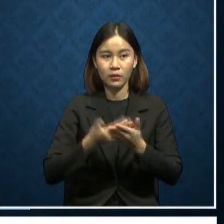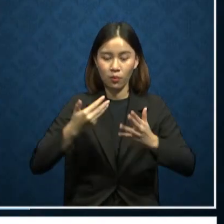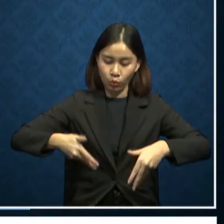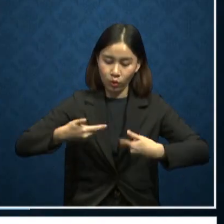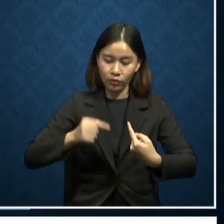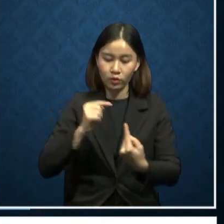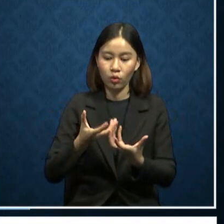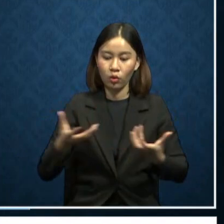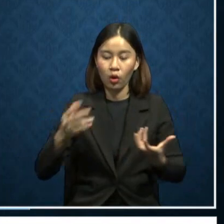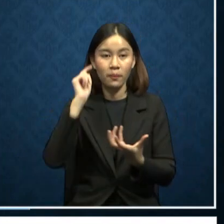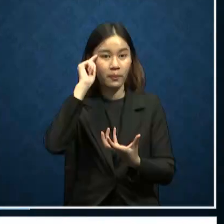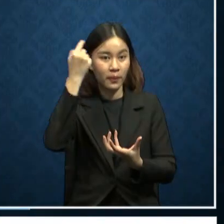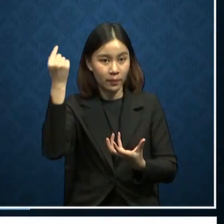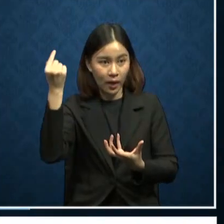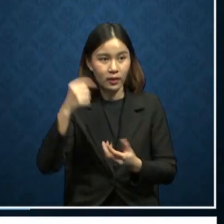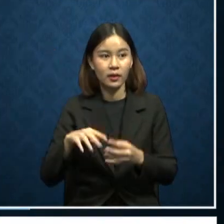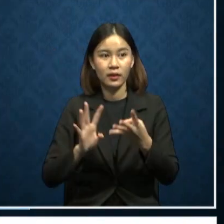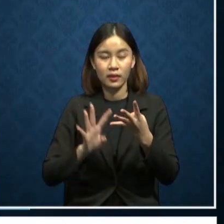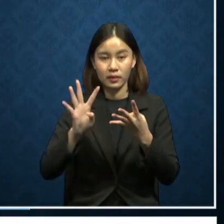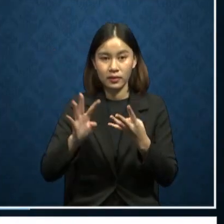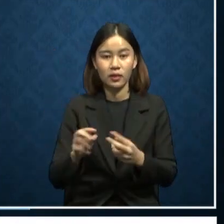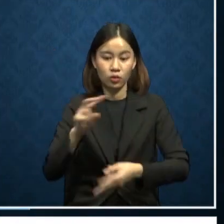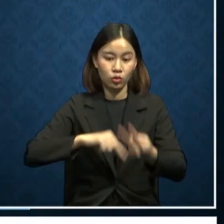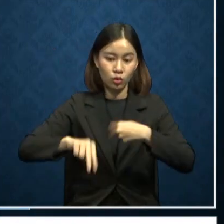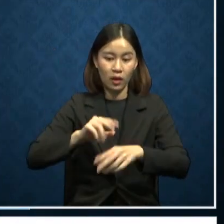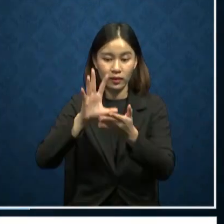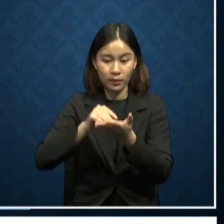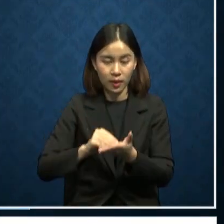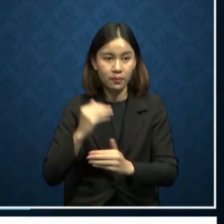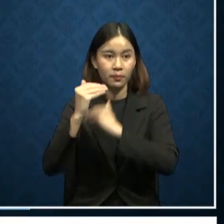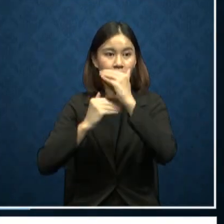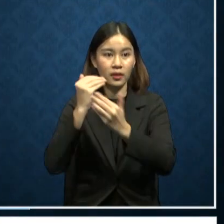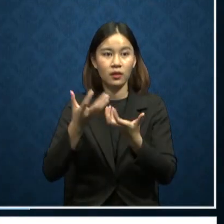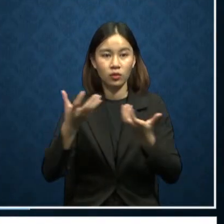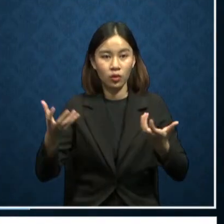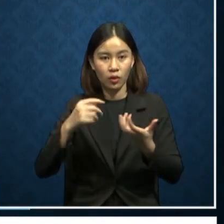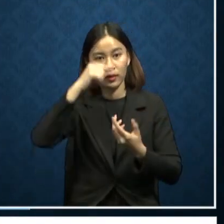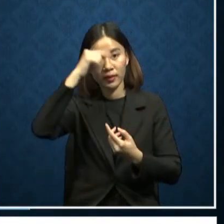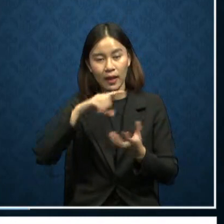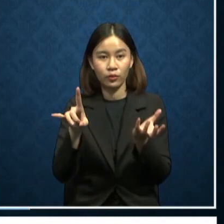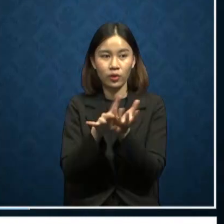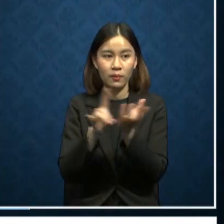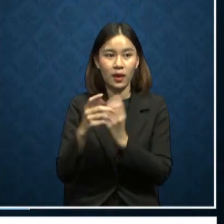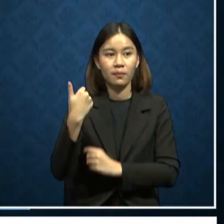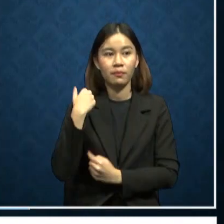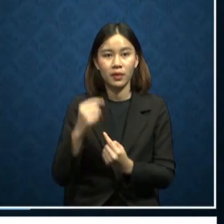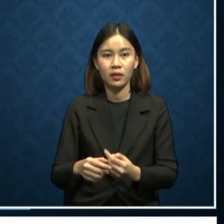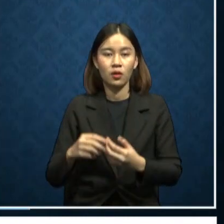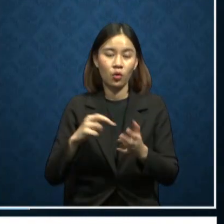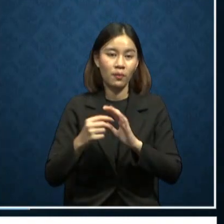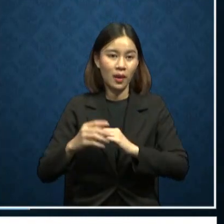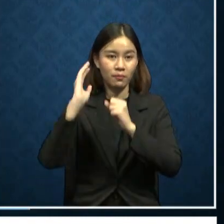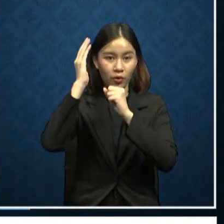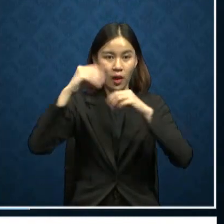กับงานสร้างสรรค์ของไทยและ 4อนุรักษ์สืบสารและต่อยอดมรดกวัตธรรมที่ทรงคุณค่าของไทยพร้อมทั้งนำ